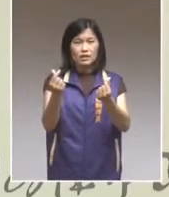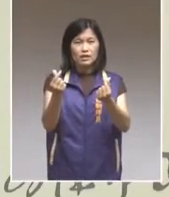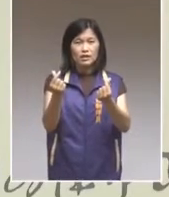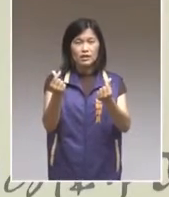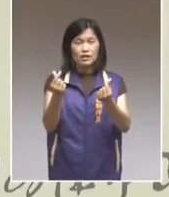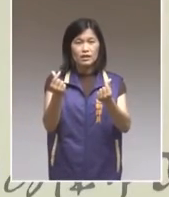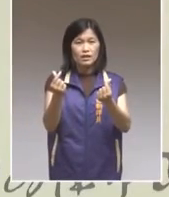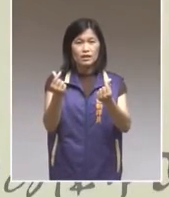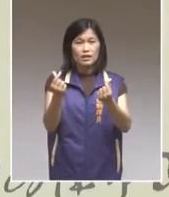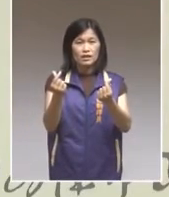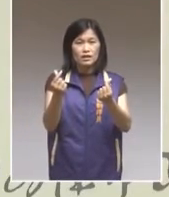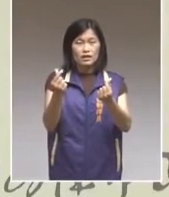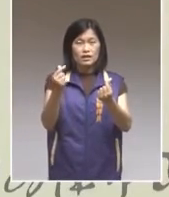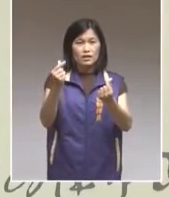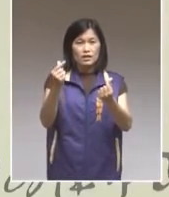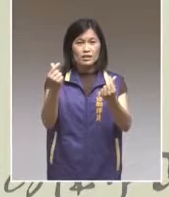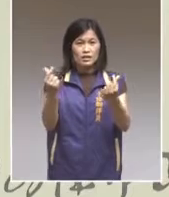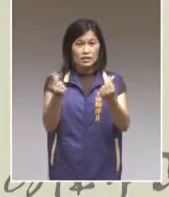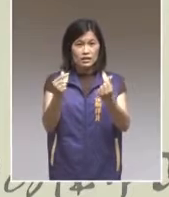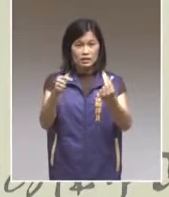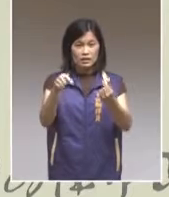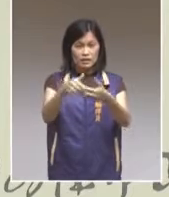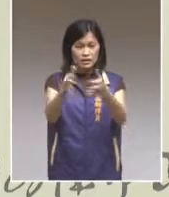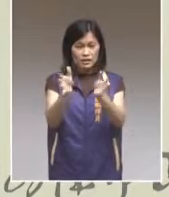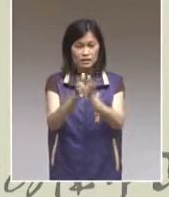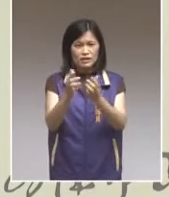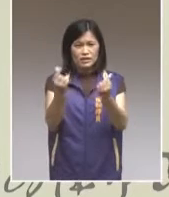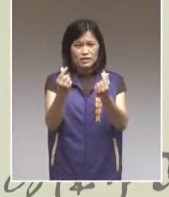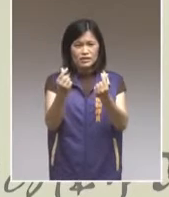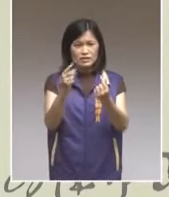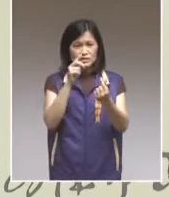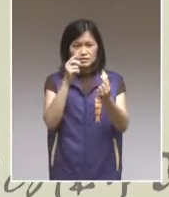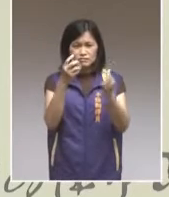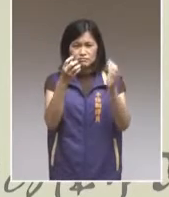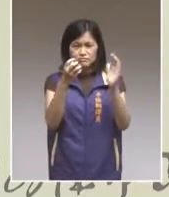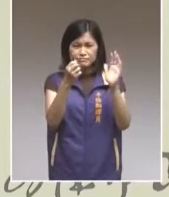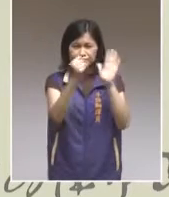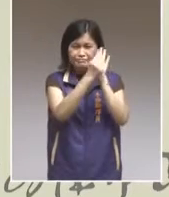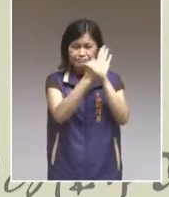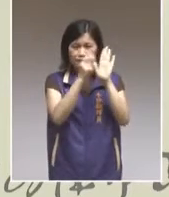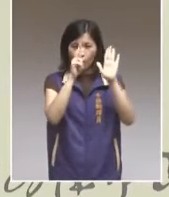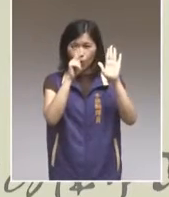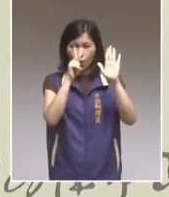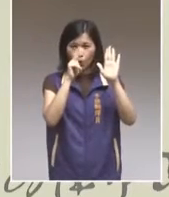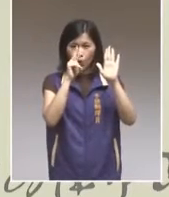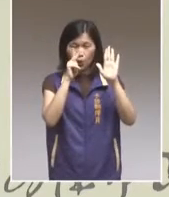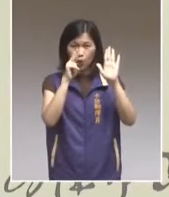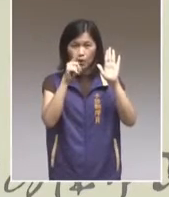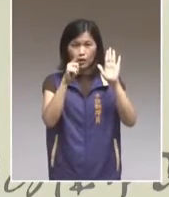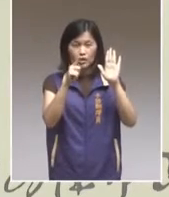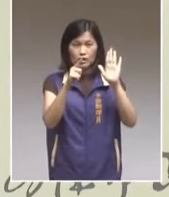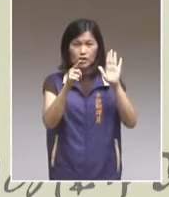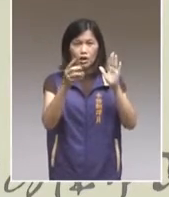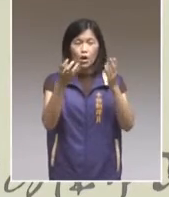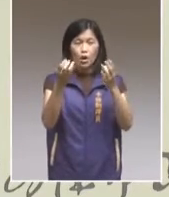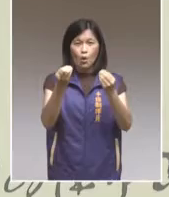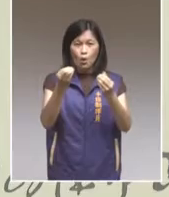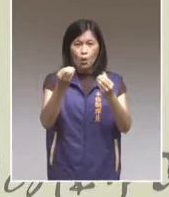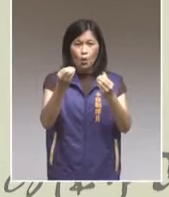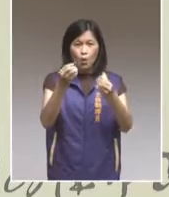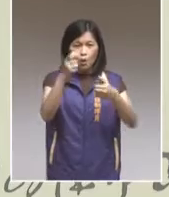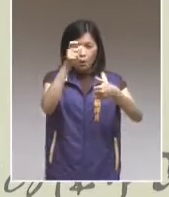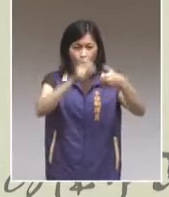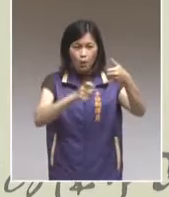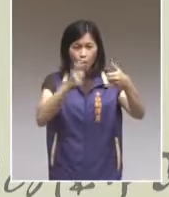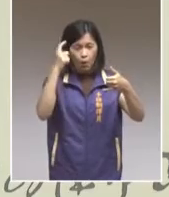这个部分啊、哦，这个有一点错误啊、哦，这个啊、哦、无症状啊、哦、不